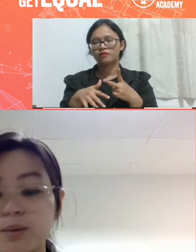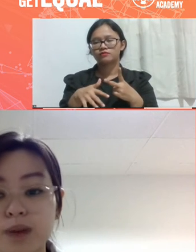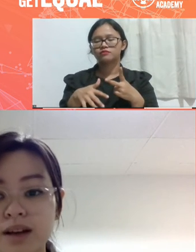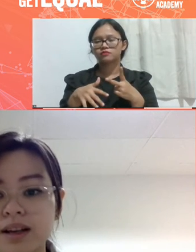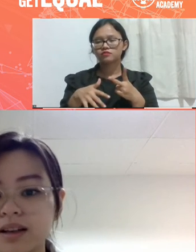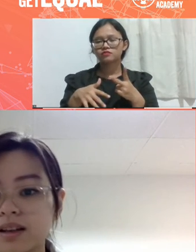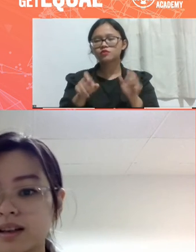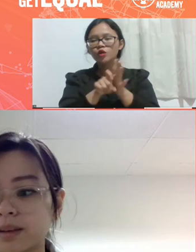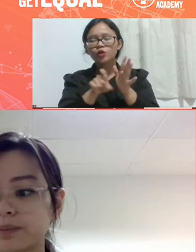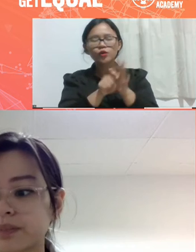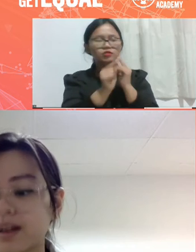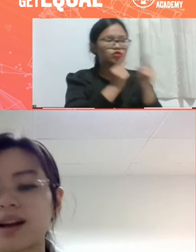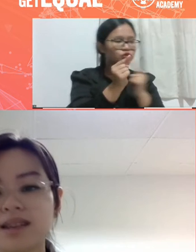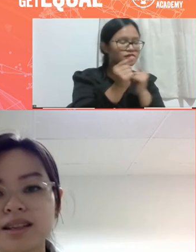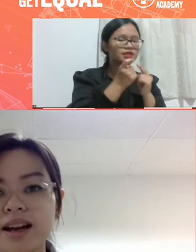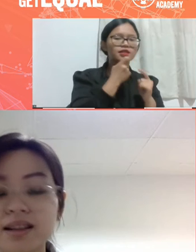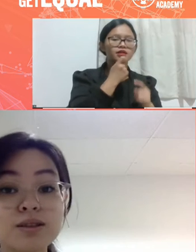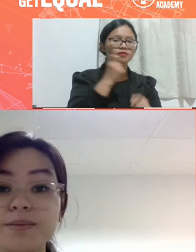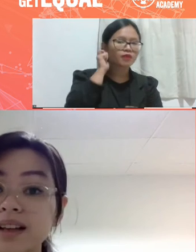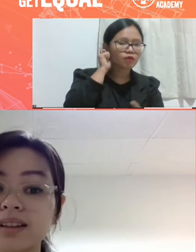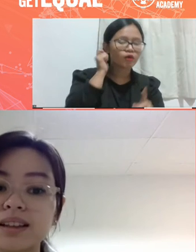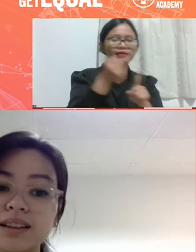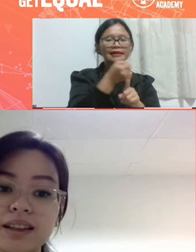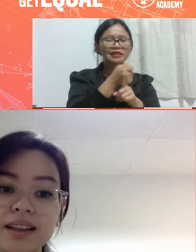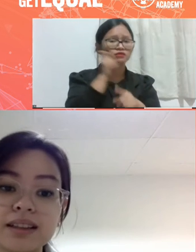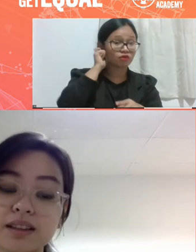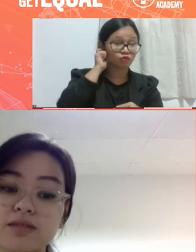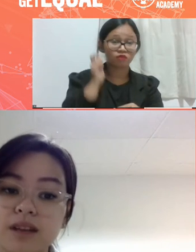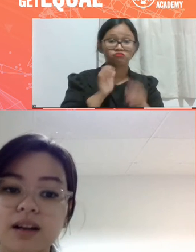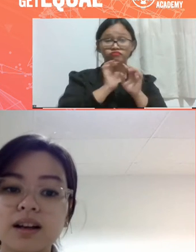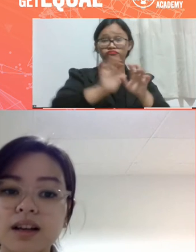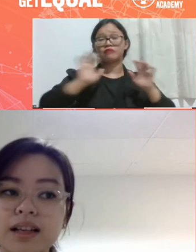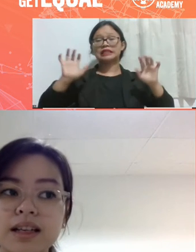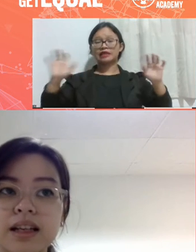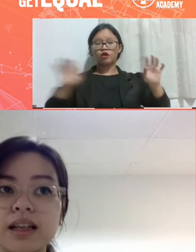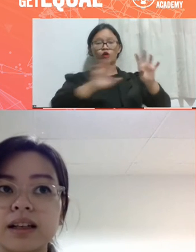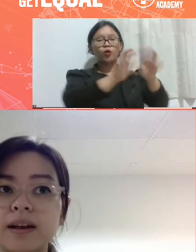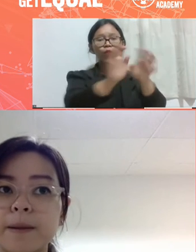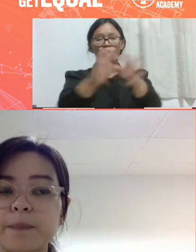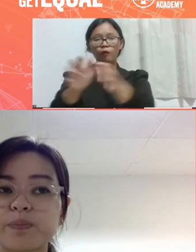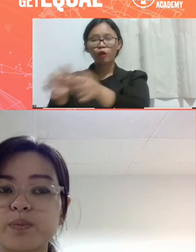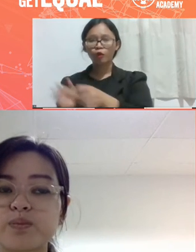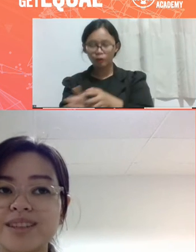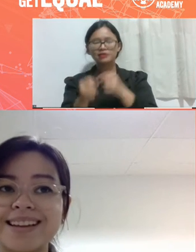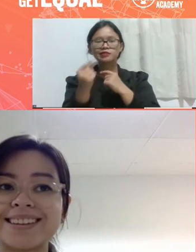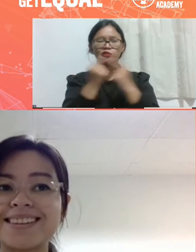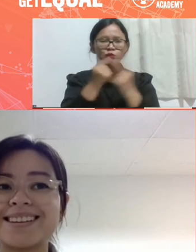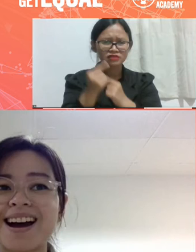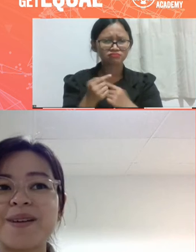membicarakan perempuan dan kekerasan, saya rasa sudah banyak di internet juga. Jadi